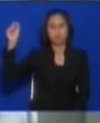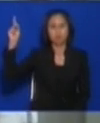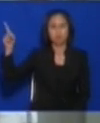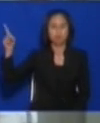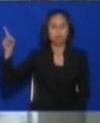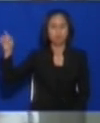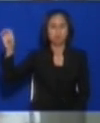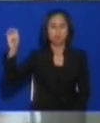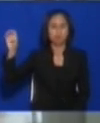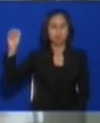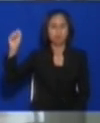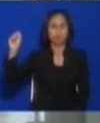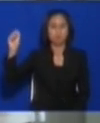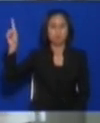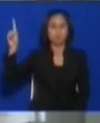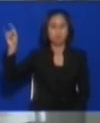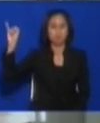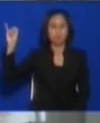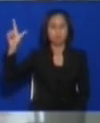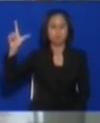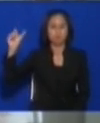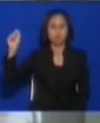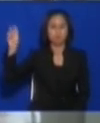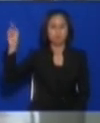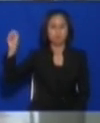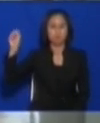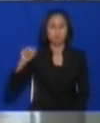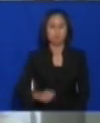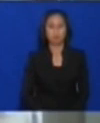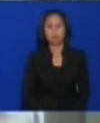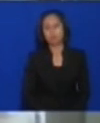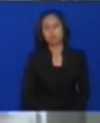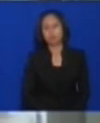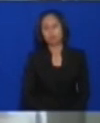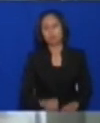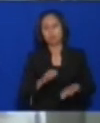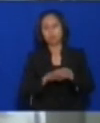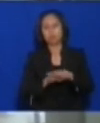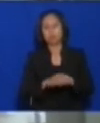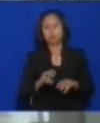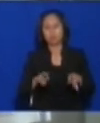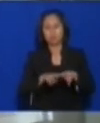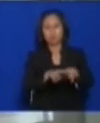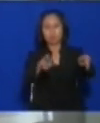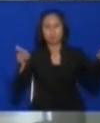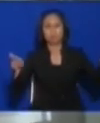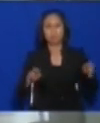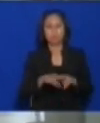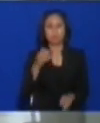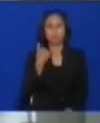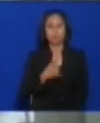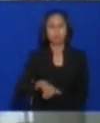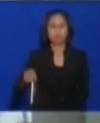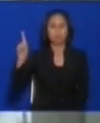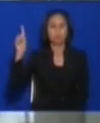aspek kehidupan sehingga tercipta masyarakat yang adil dan makmur oenggoel membentuk sumber daya manusia yang berkualitas